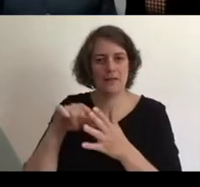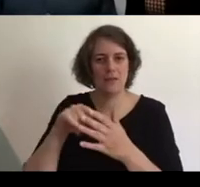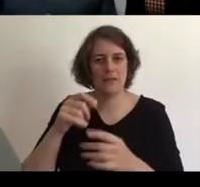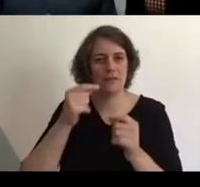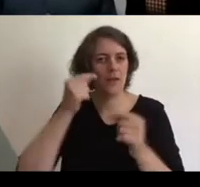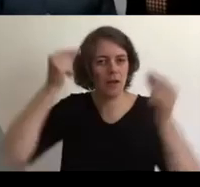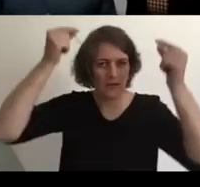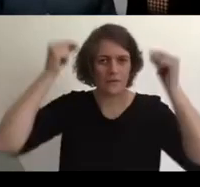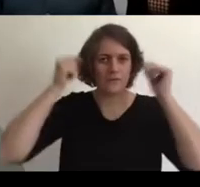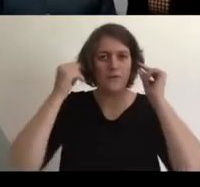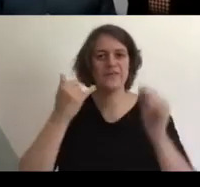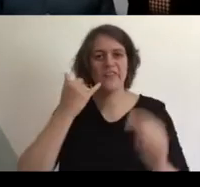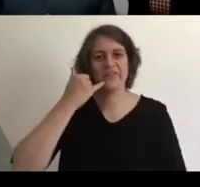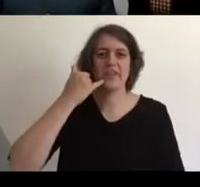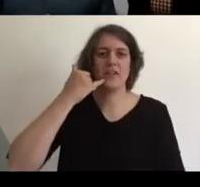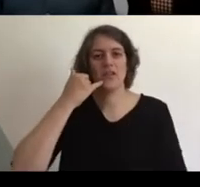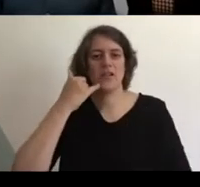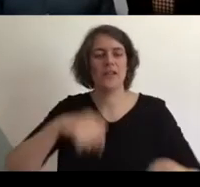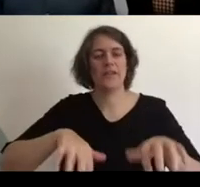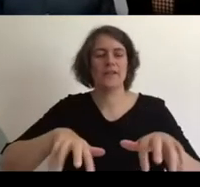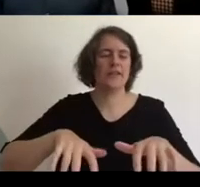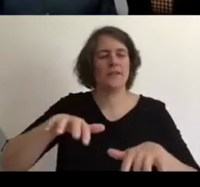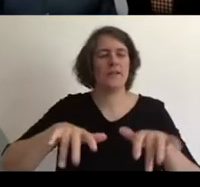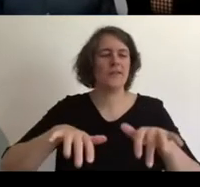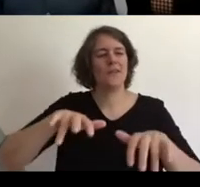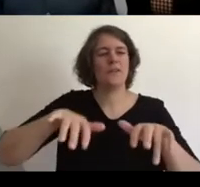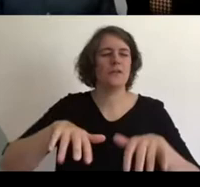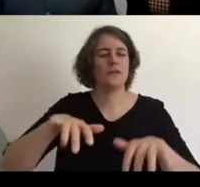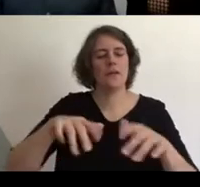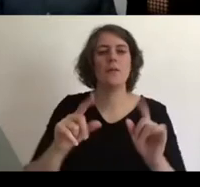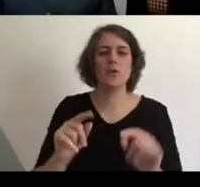eine Sehbehinderung hat, der natürlich auch ein Ticken anders zuhört,